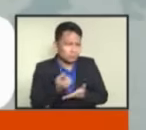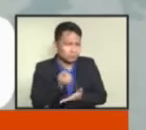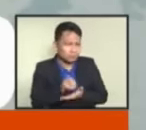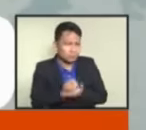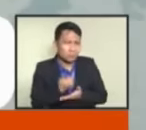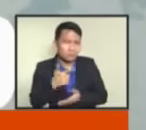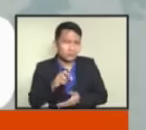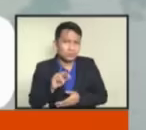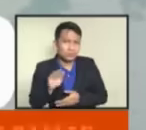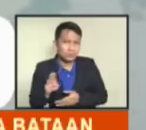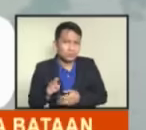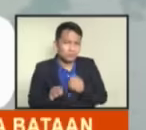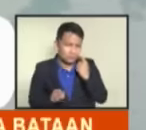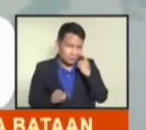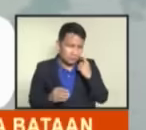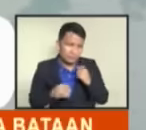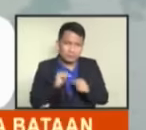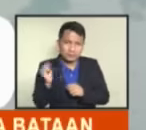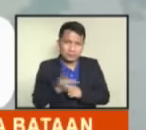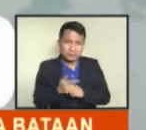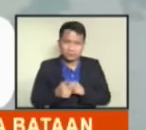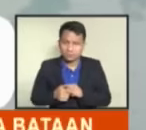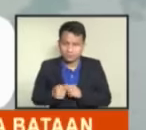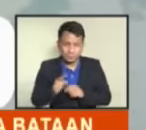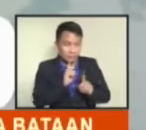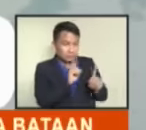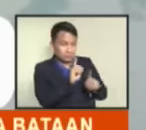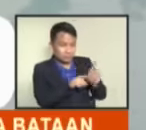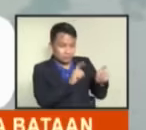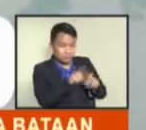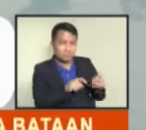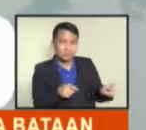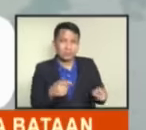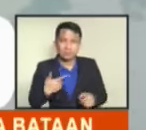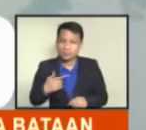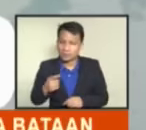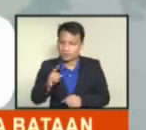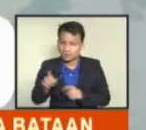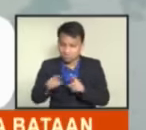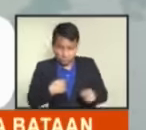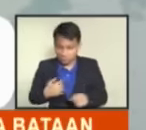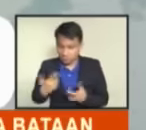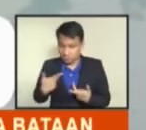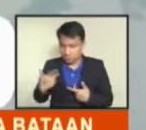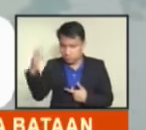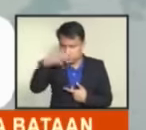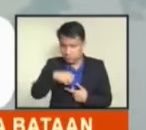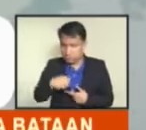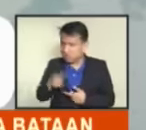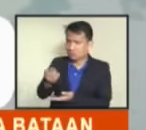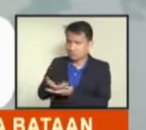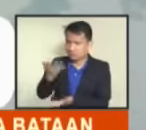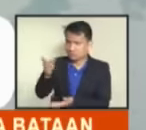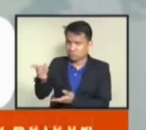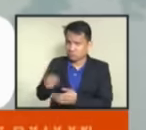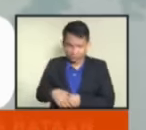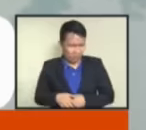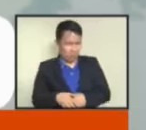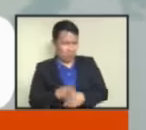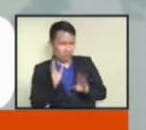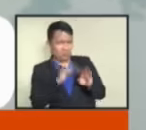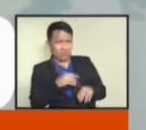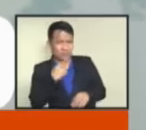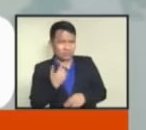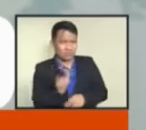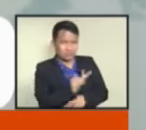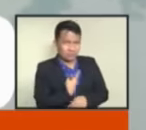sinasabi. Okay. Lahat ng mga tanong mo, nilalagay niya mali siya. Oo, inano niya sir, kisyo daw, ako daw ang maraming pera. Sabi ko hindi ganun. Di ba